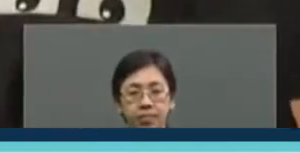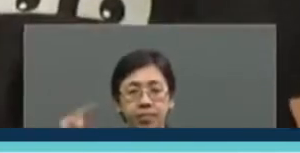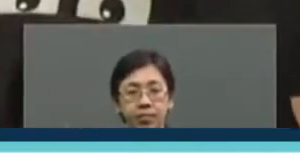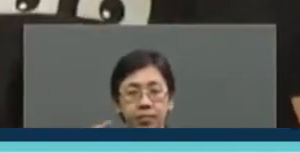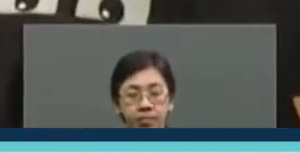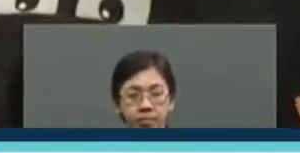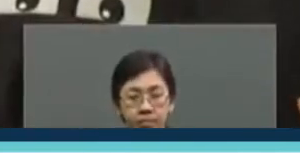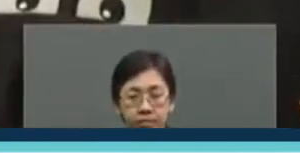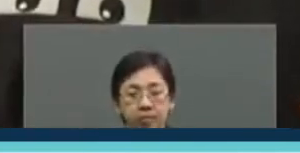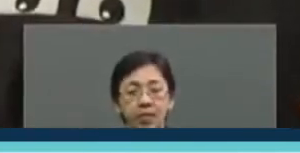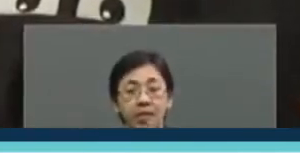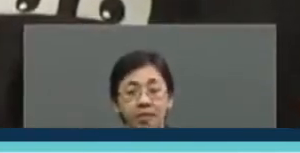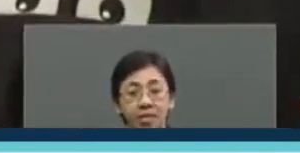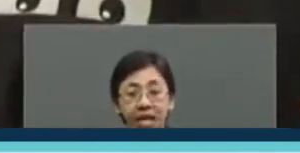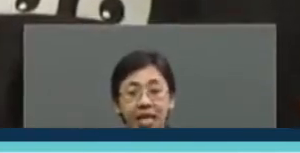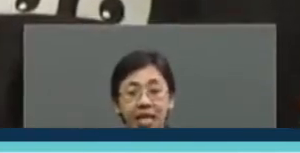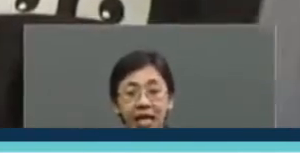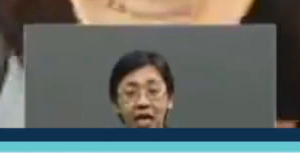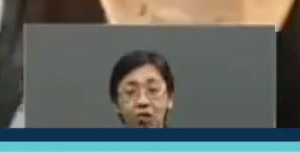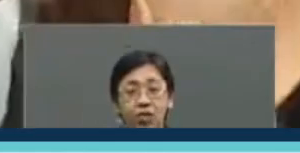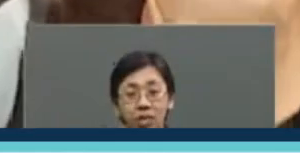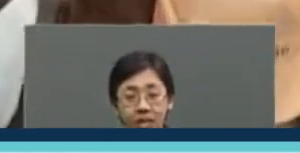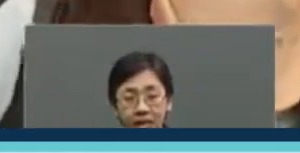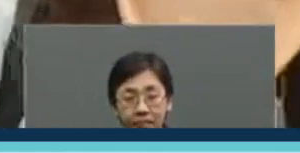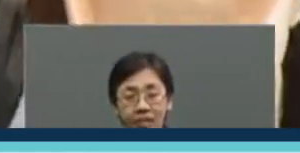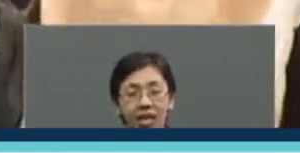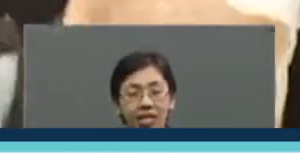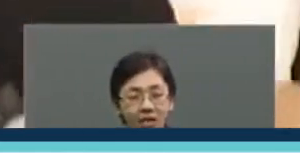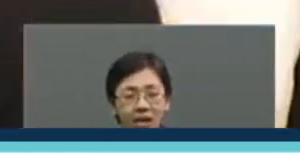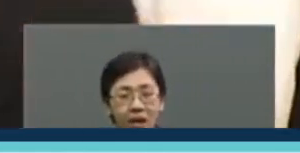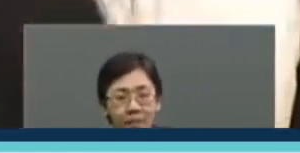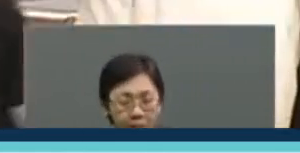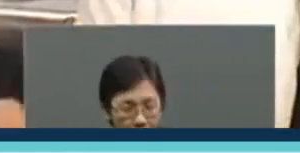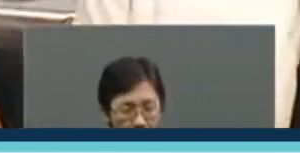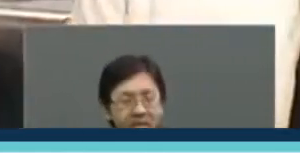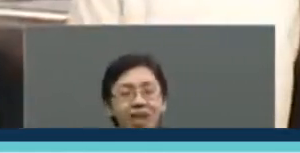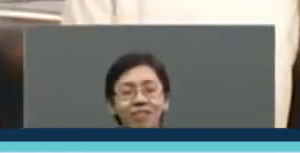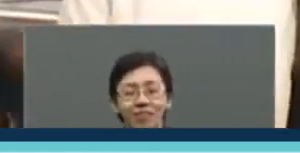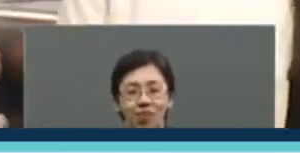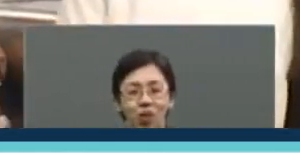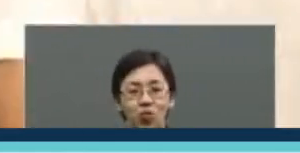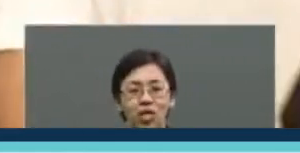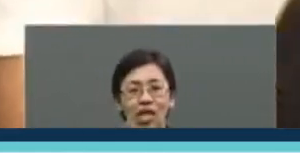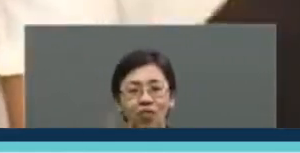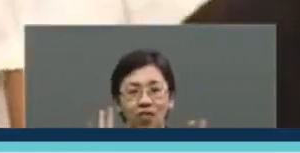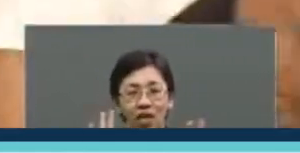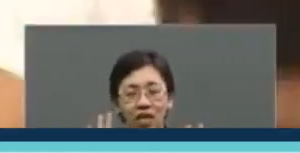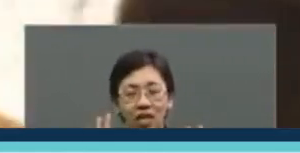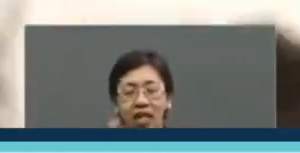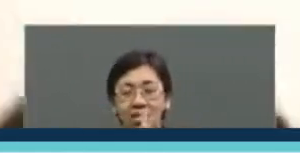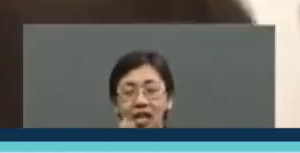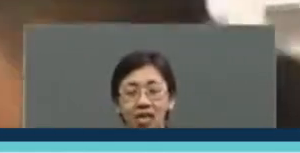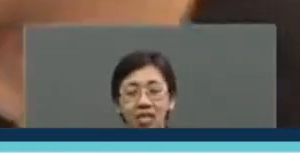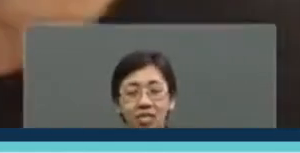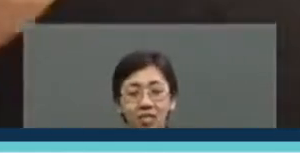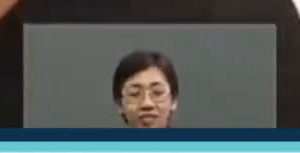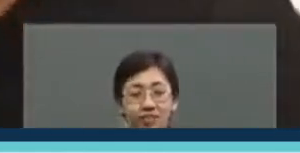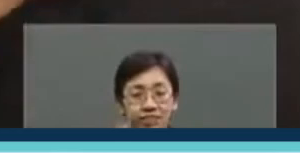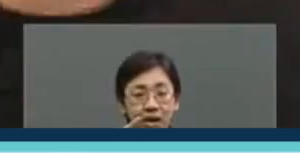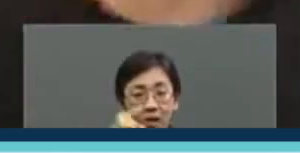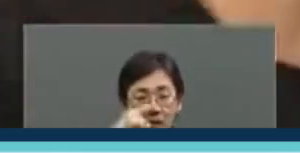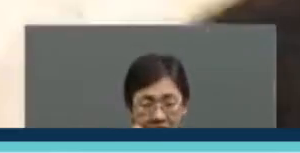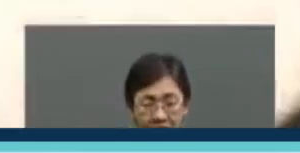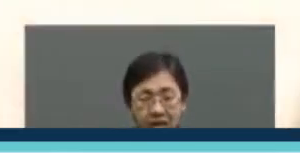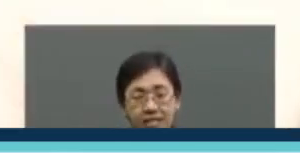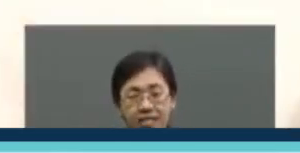ส่งผลให้เกิดการเดินทางมากขึ้นและจะเกิดการกระจายตัวการเข้าถึงนักท่องเที่ยวชาวจีนกลุ่มใหม่และพื้นที่ใหม่ๆ